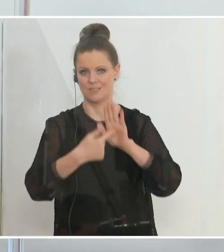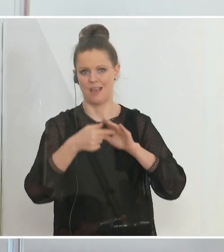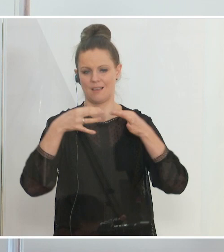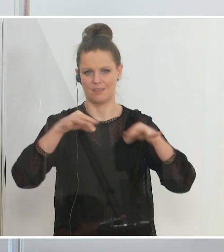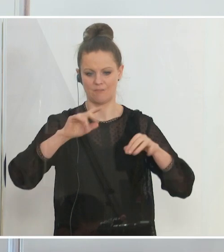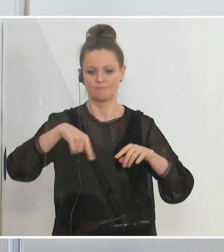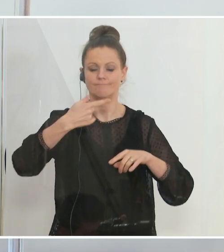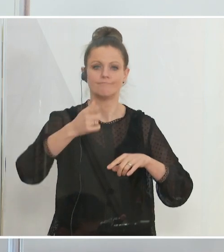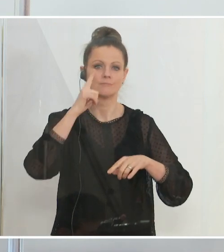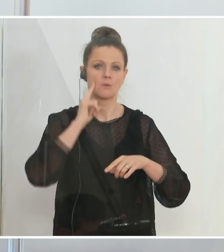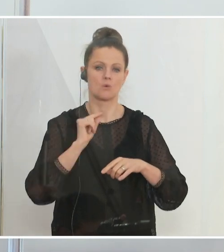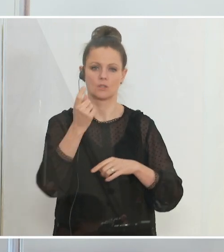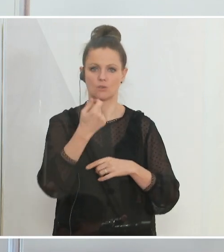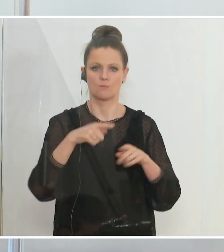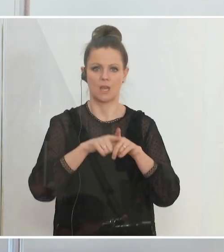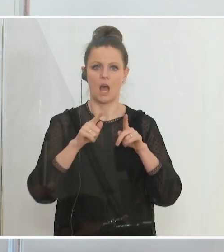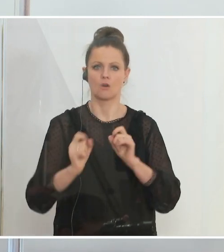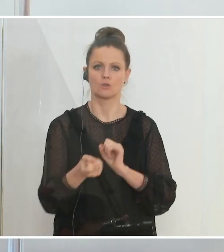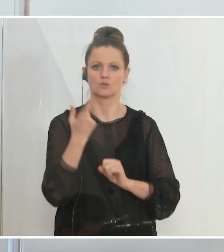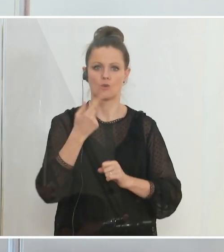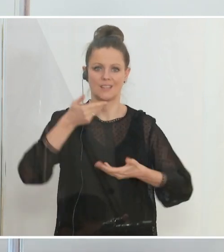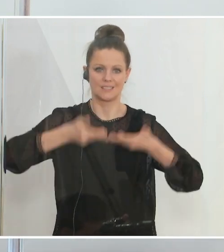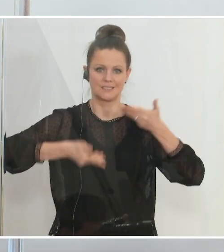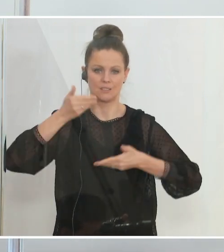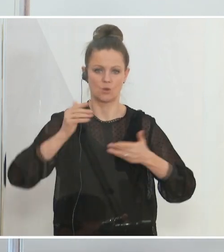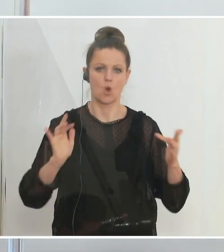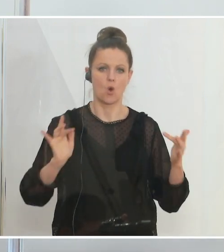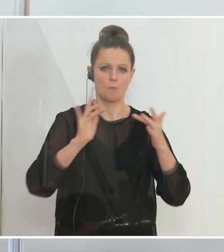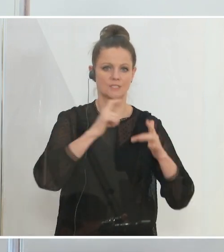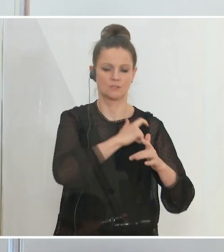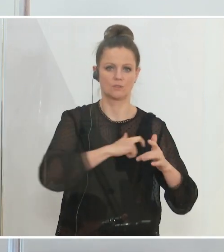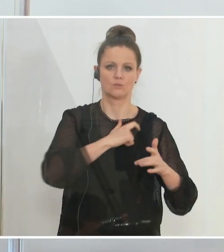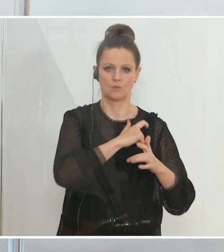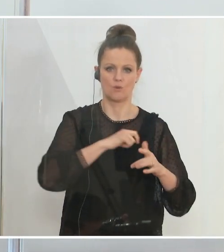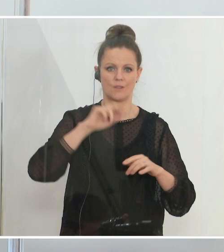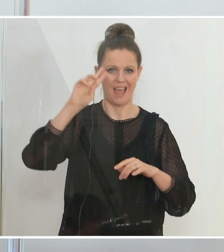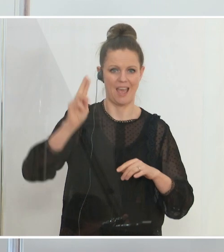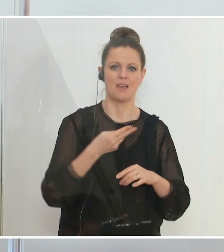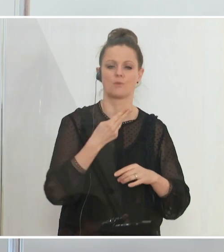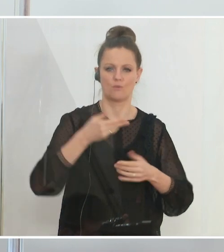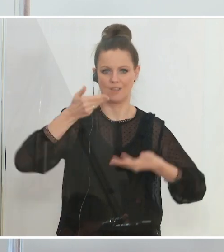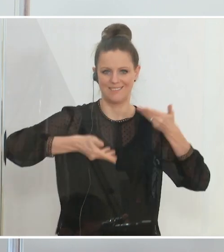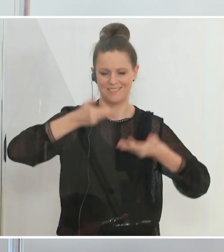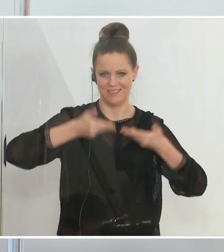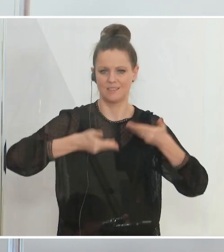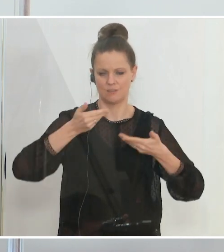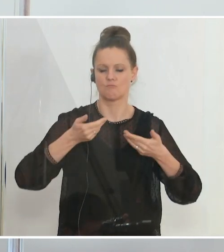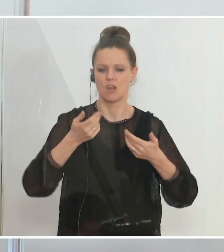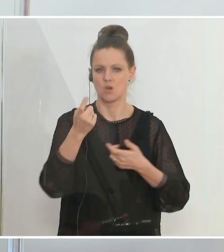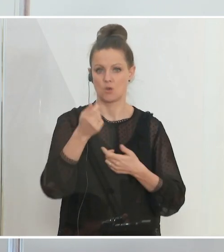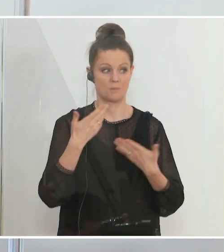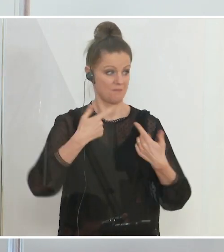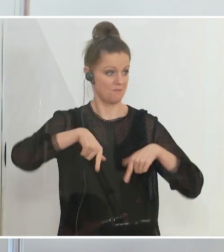Montag wird ja auch eine Sondersitzung der Opposition, einberufen durch die Opposition zu dem Thema, stattfinden, wo wir uns freuen,